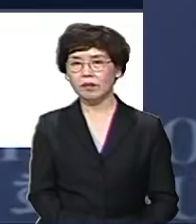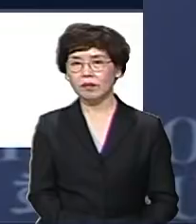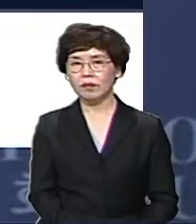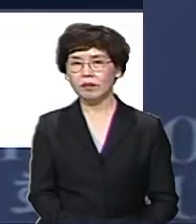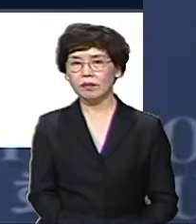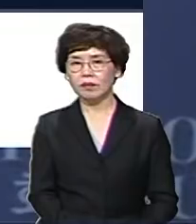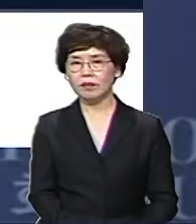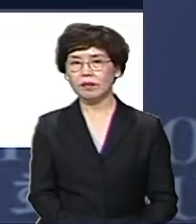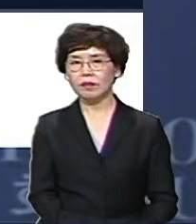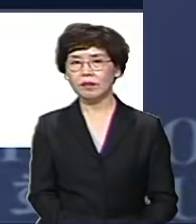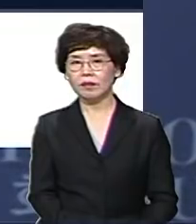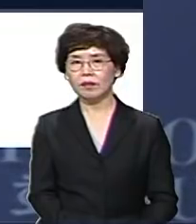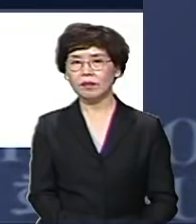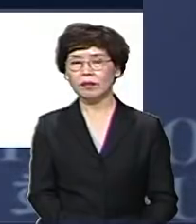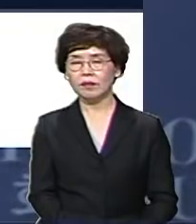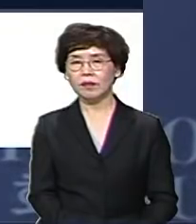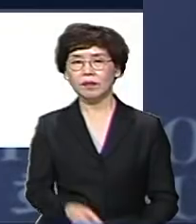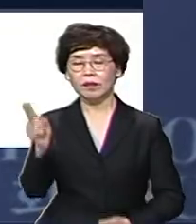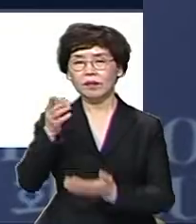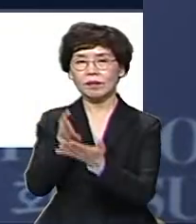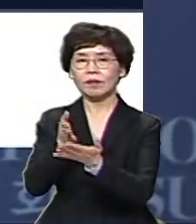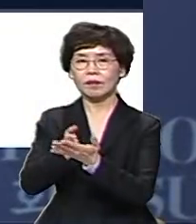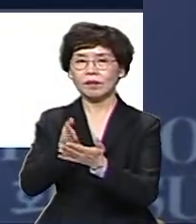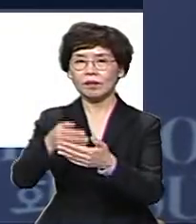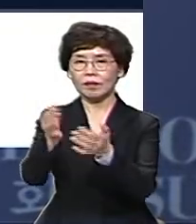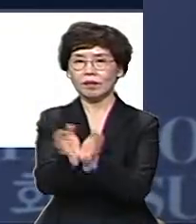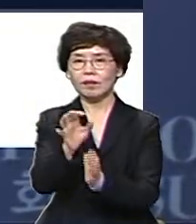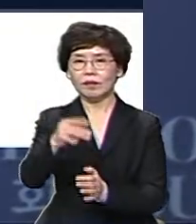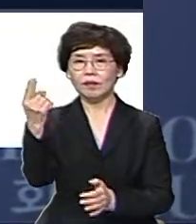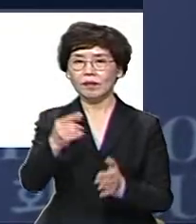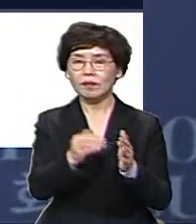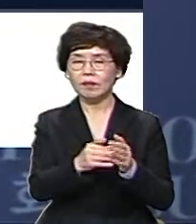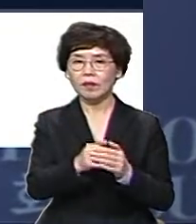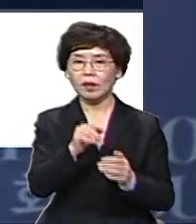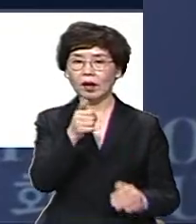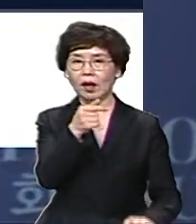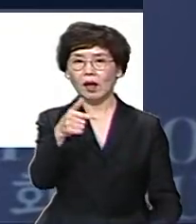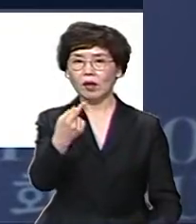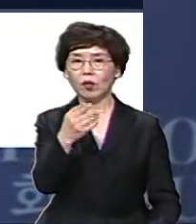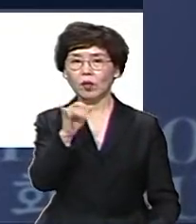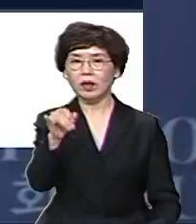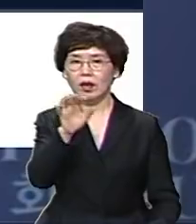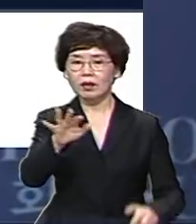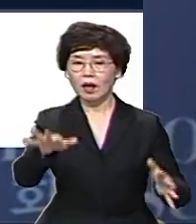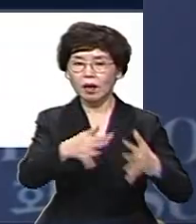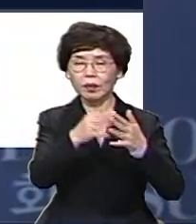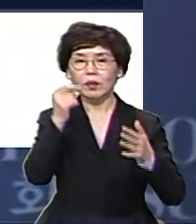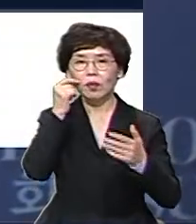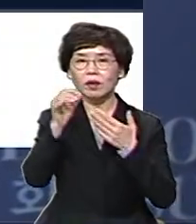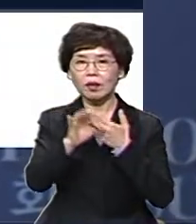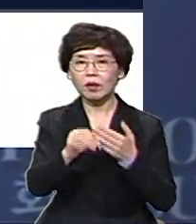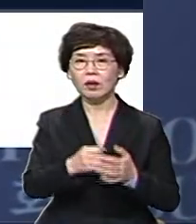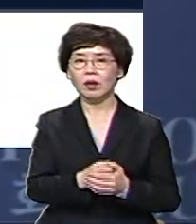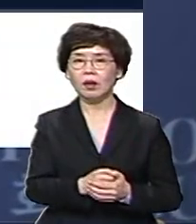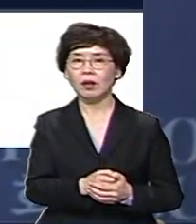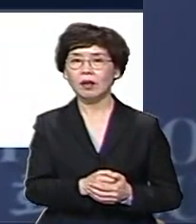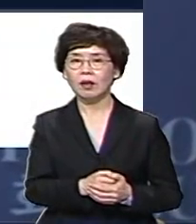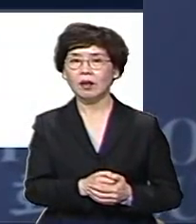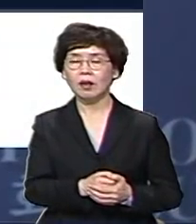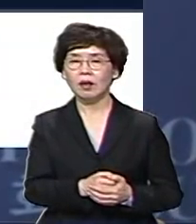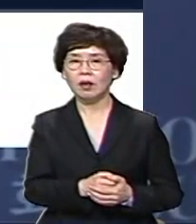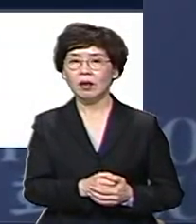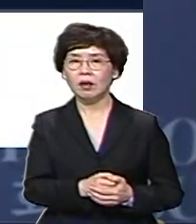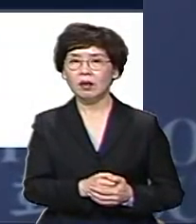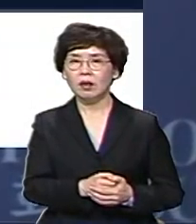예를 들어서 어떤 부분에서 제가 만족하지 못한 부분이 있다거나 국무장관이 만족하지 못한 부분이 있다거나 이러한 경우에서 우리가 다른 옵션이 있다면